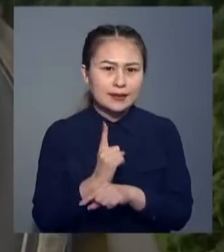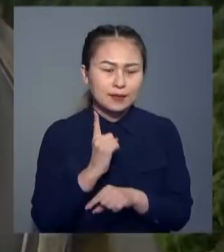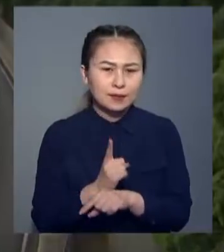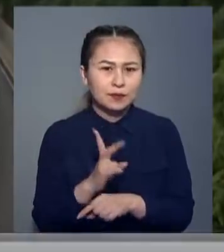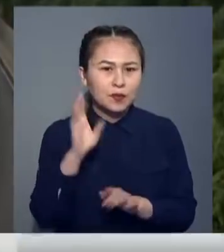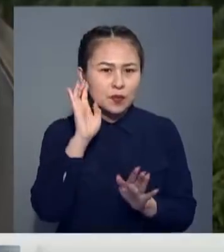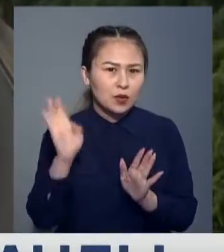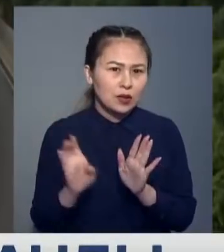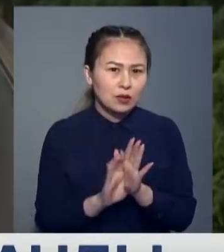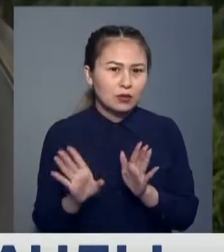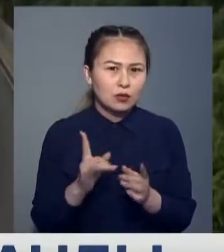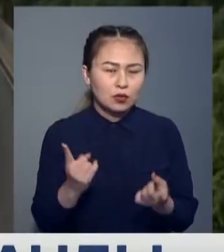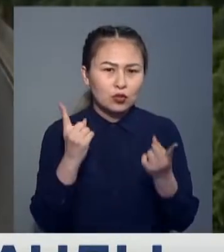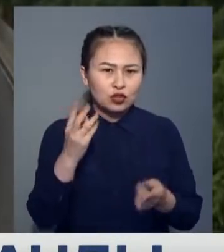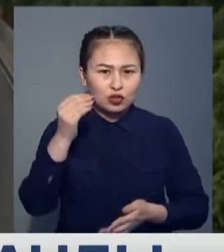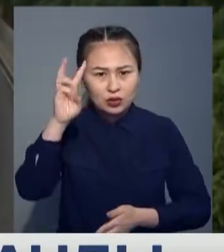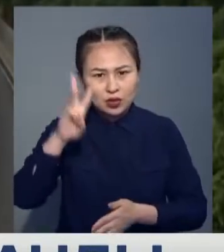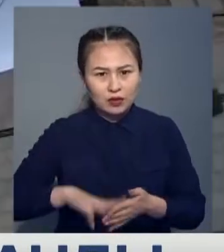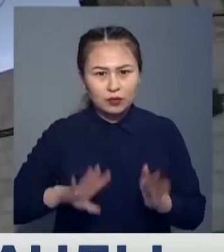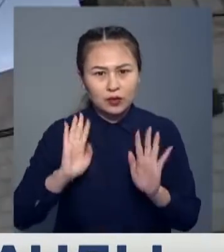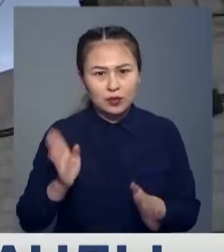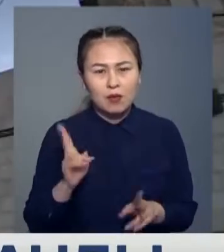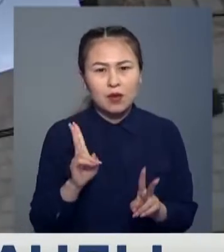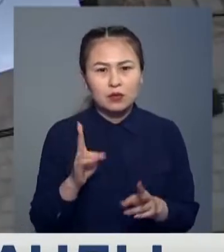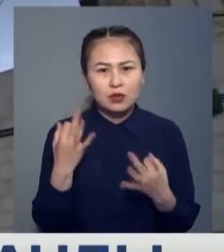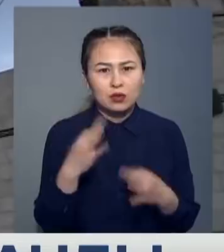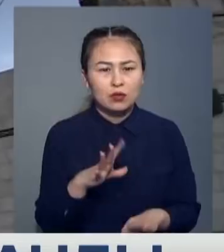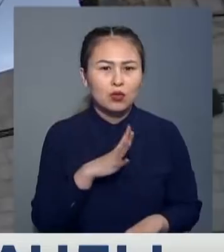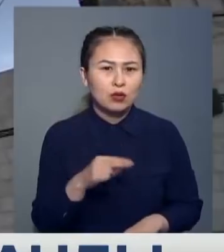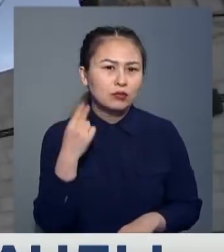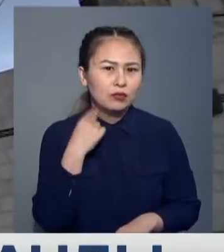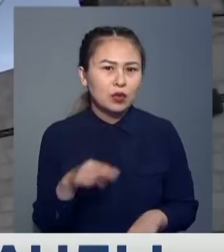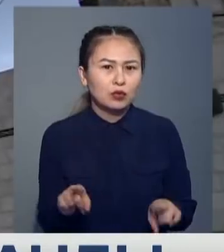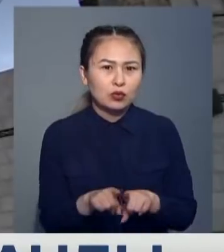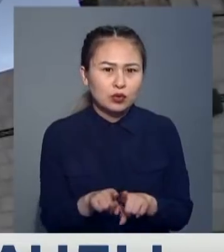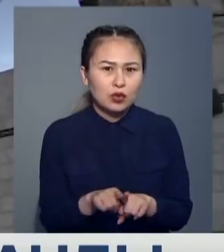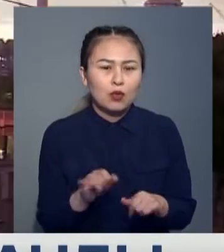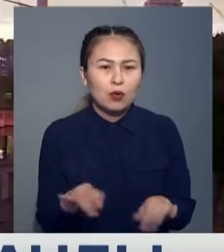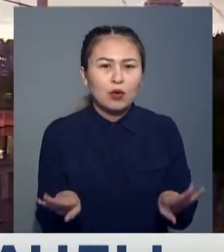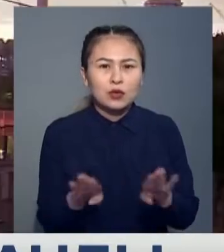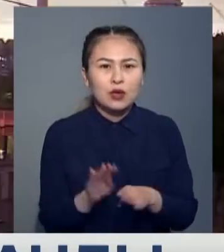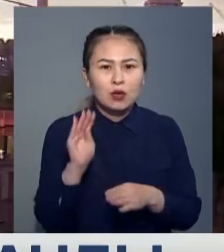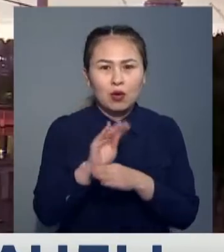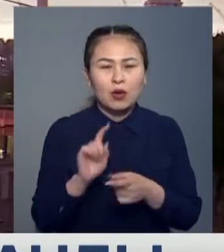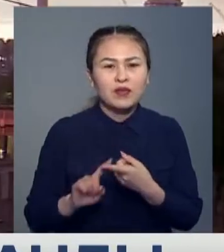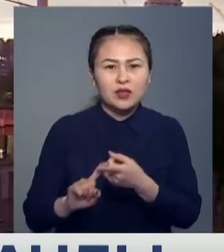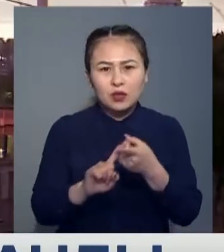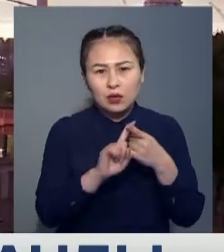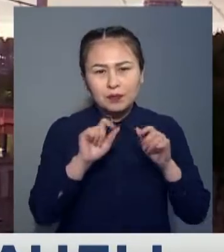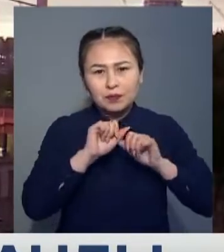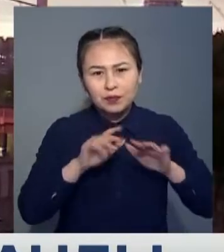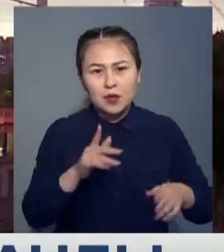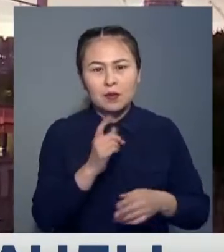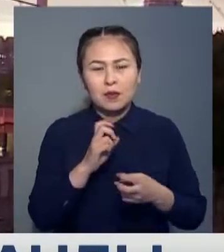Ережені елемеген азаматтар әрі көлемде айыппұл төлейді. Тіпті бас бостандығынан да айырылуы мүмкін. Бұған қоса коронавирустың